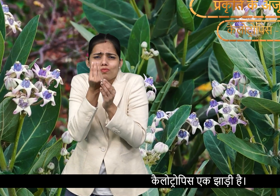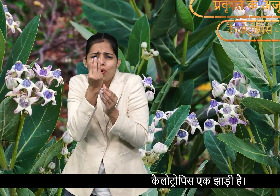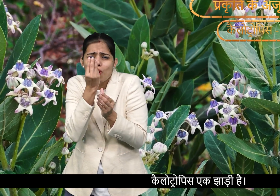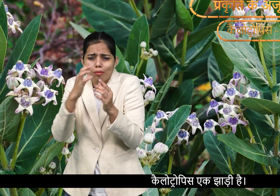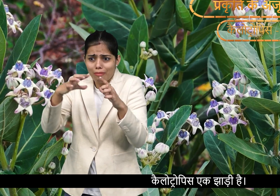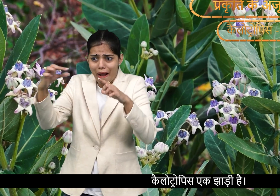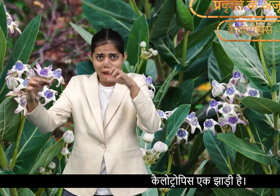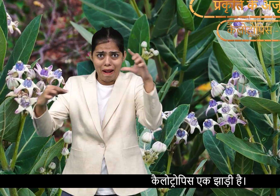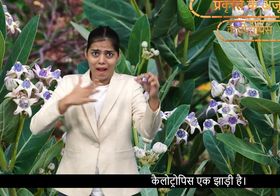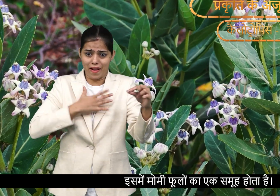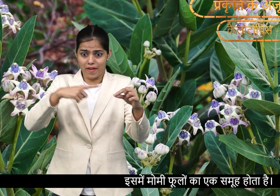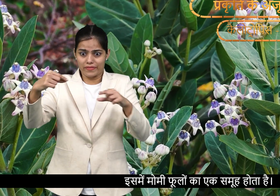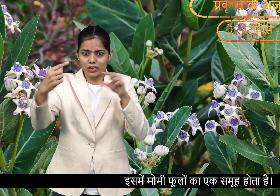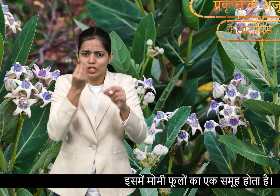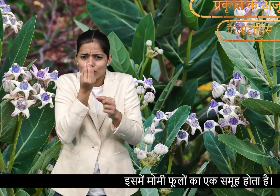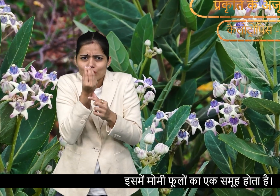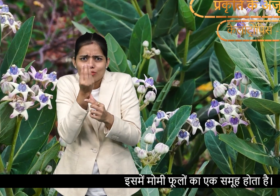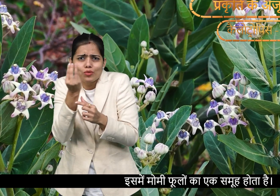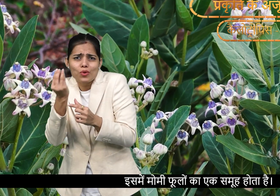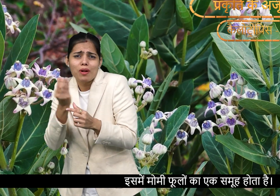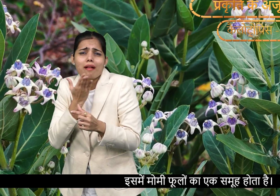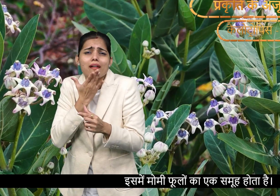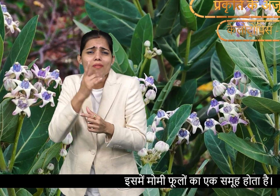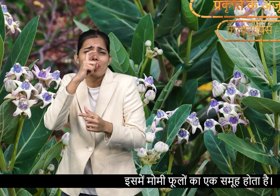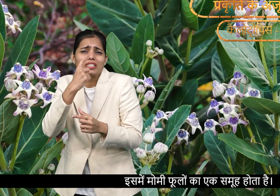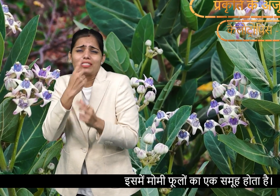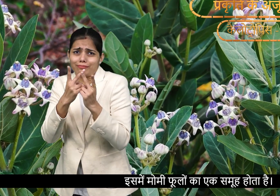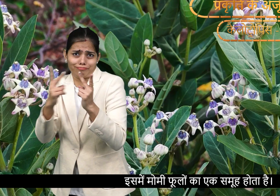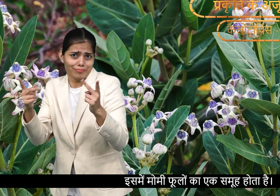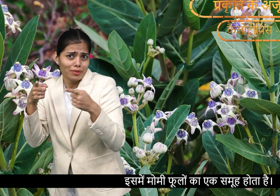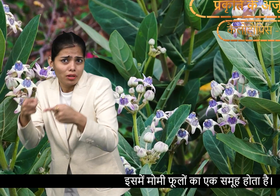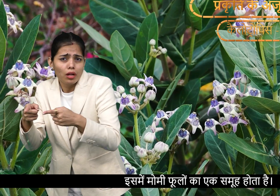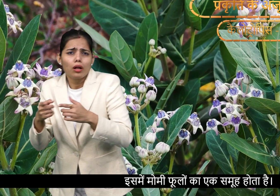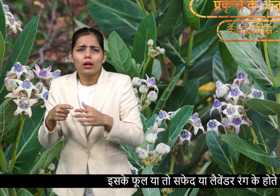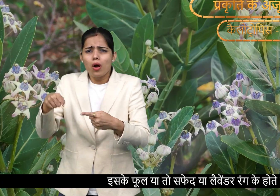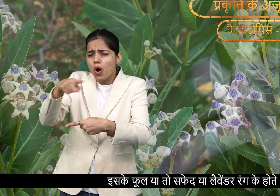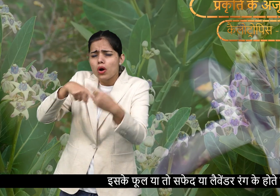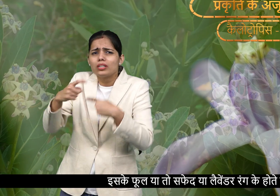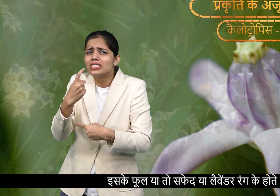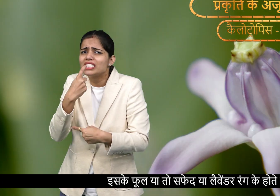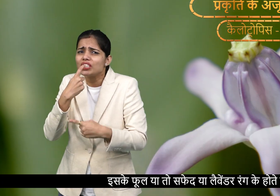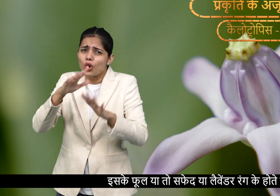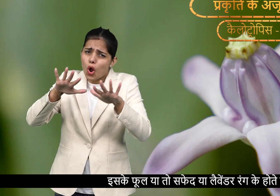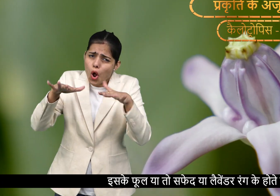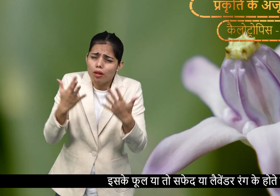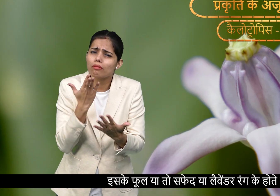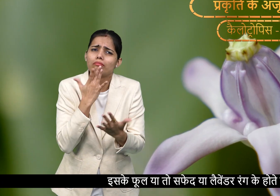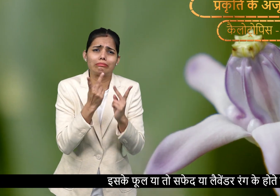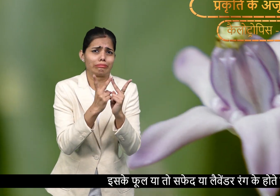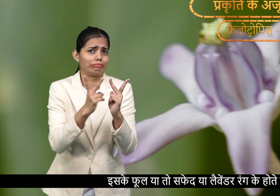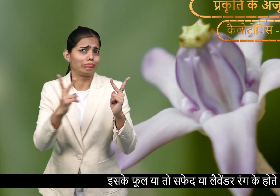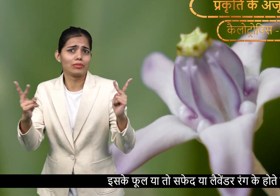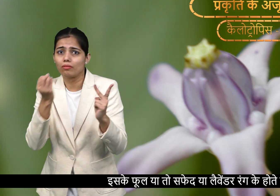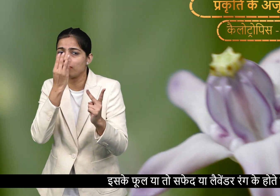कैलोट्रोपिस एक झाड़ी है। इसमें मोमी फूलों का एक समूह होता है। इसके फूल या तो सफेद या